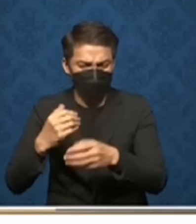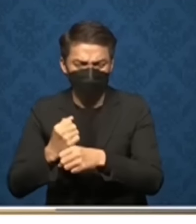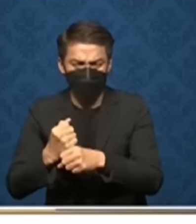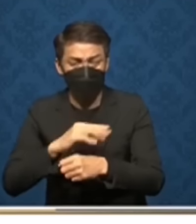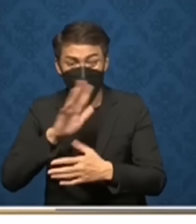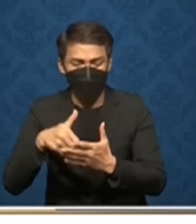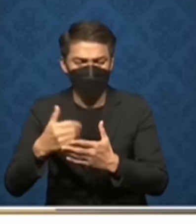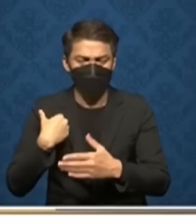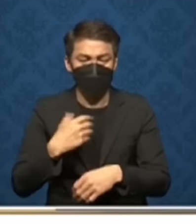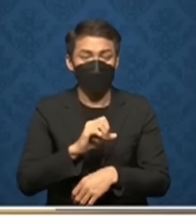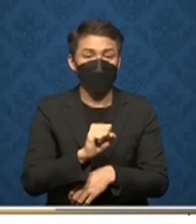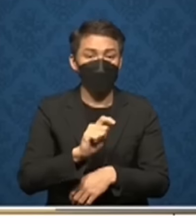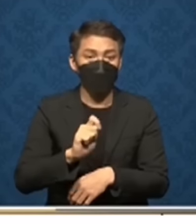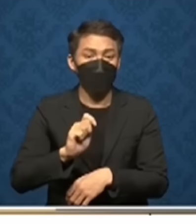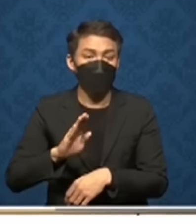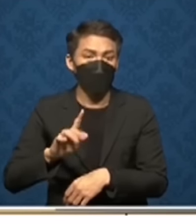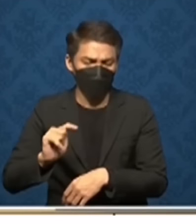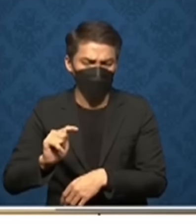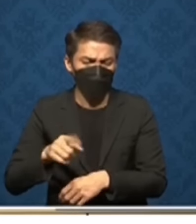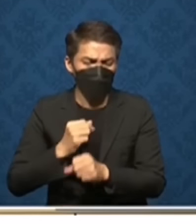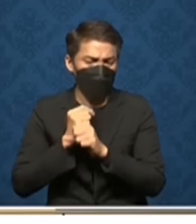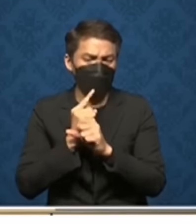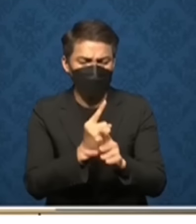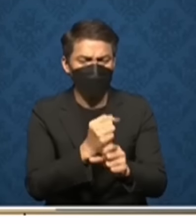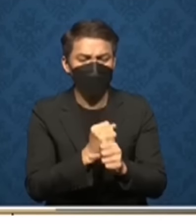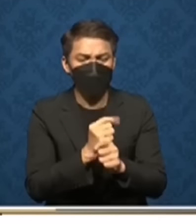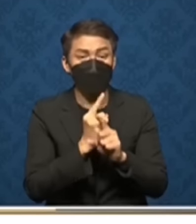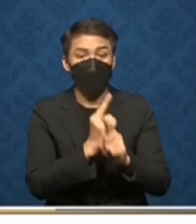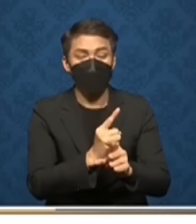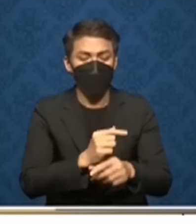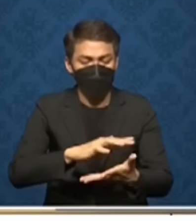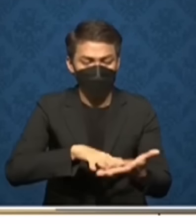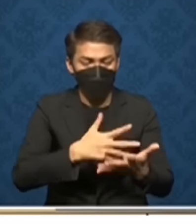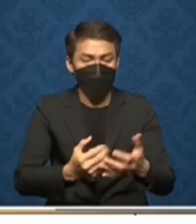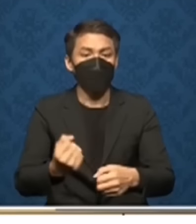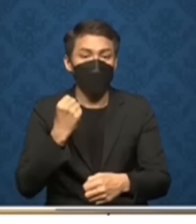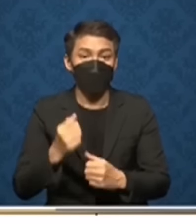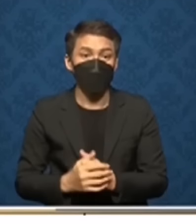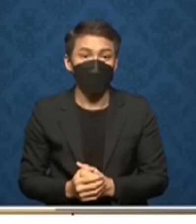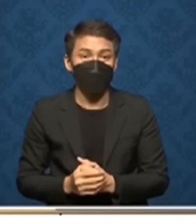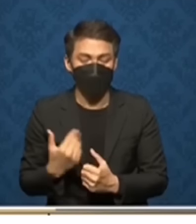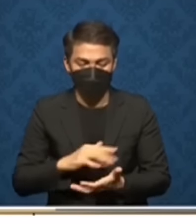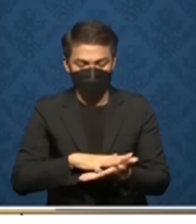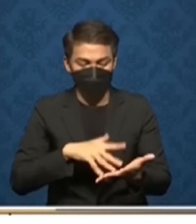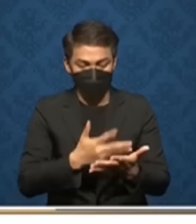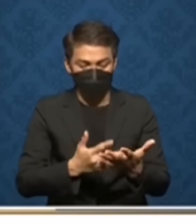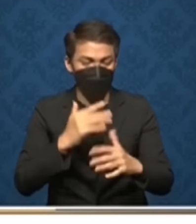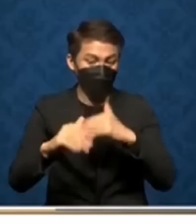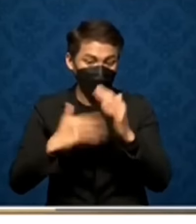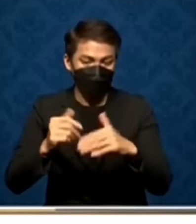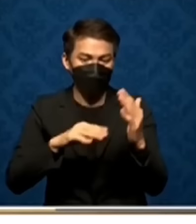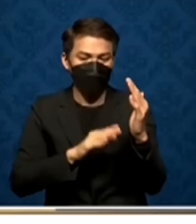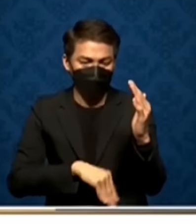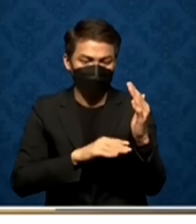อนหลังก็มาต้องทำตามยุทธศาสตร์ความมั่นคงท่านมีคณะกรรมการยุทธศาสตร์พัฒนาภาคใต้ที่ท่านนาย